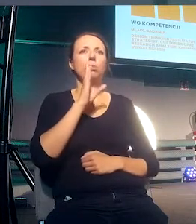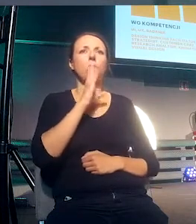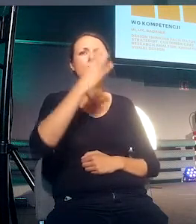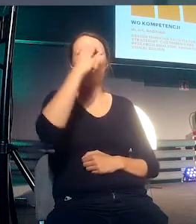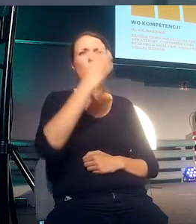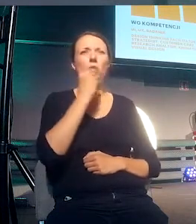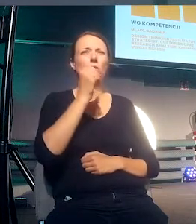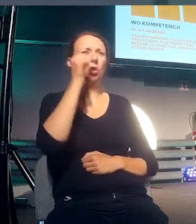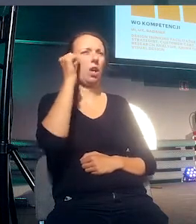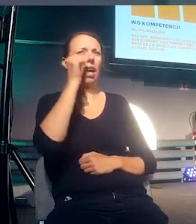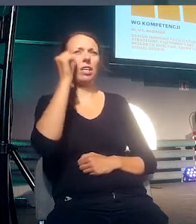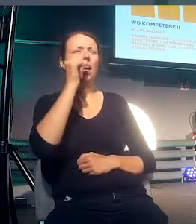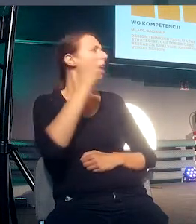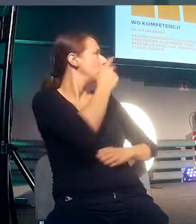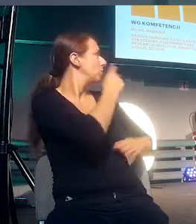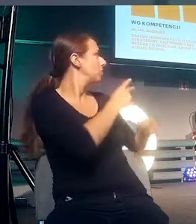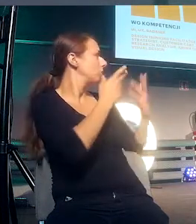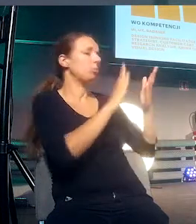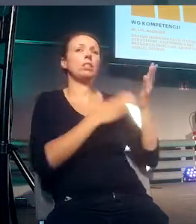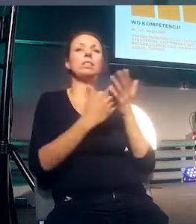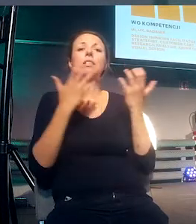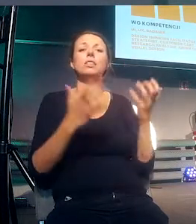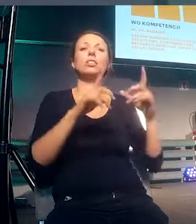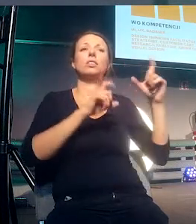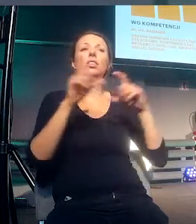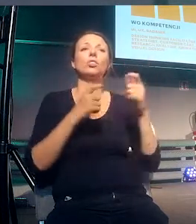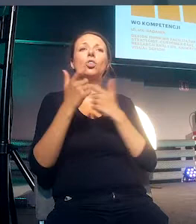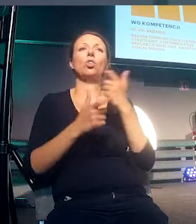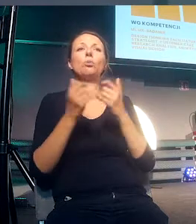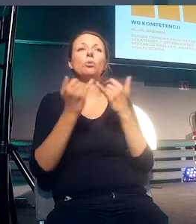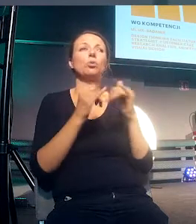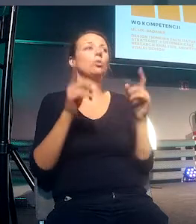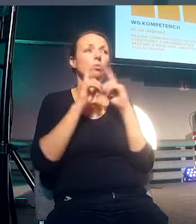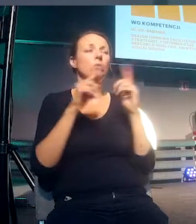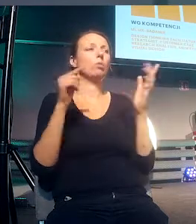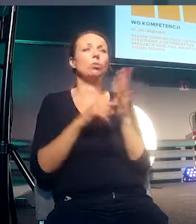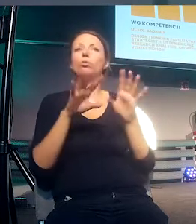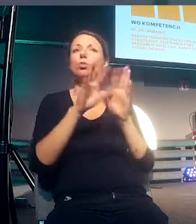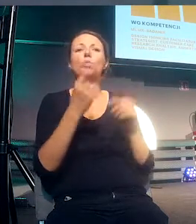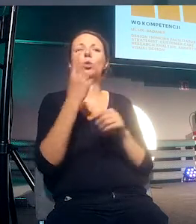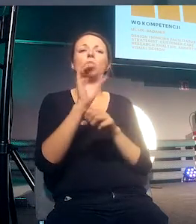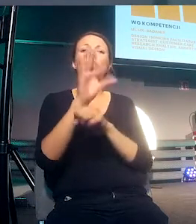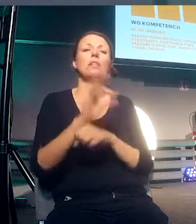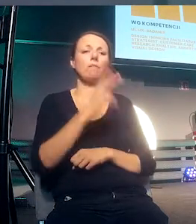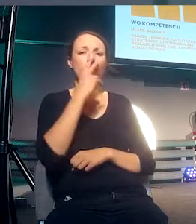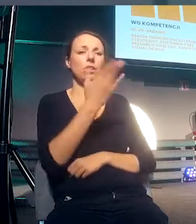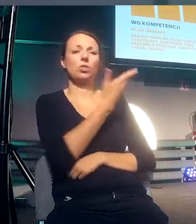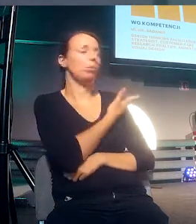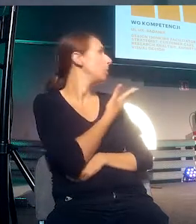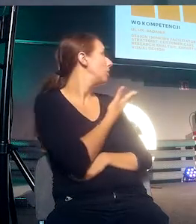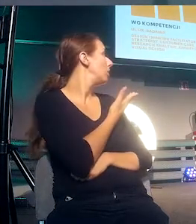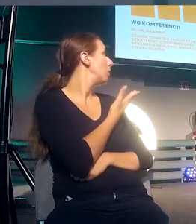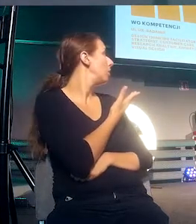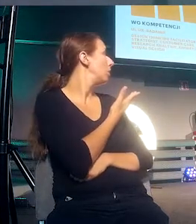robić zdjęcia, żeby nie musieć pisać notatek, to po to to jest. Jest wszystko na jednym slajdzie, ja dużo mówię, żeby łatwo wam